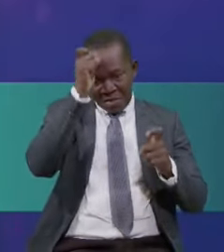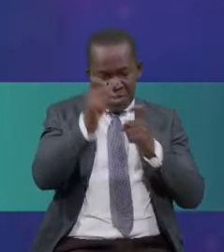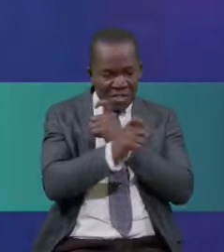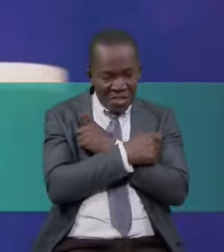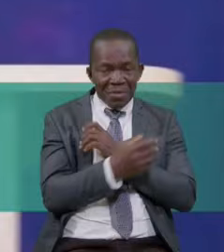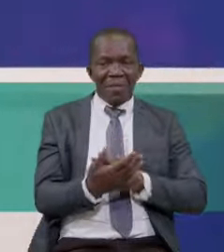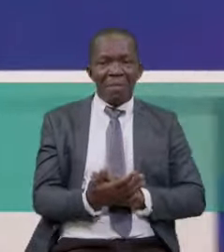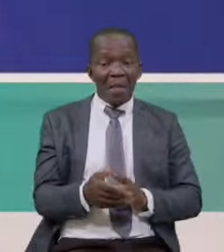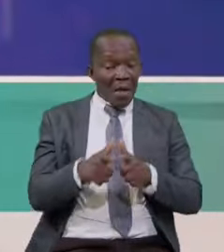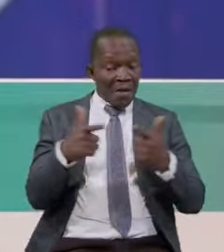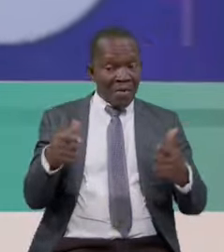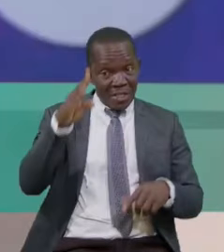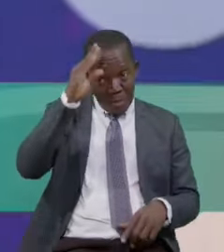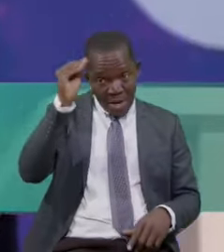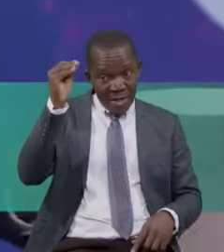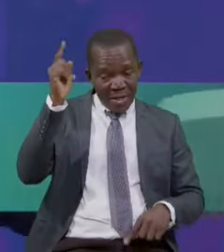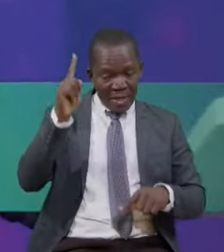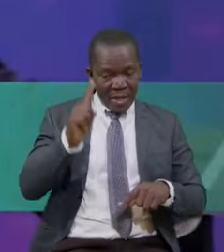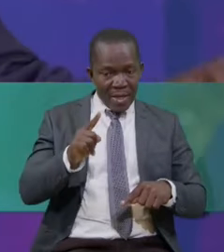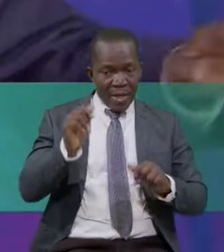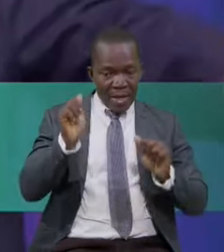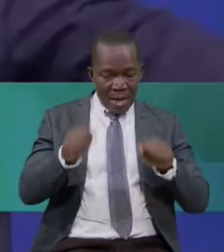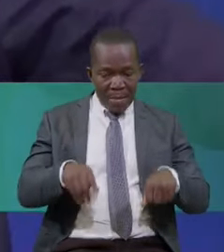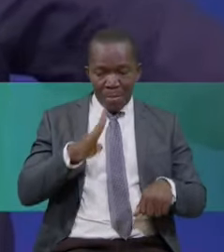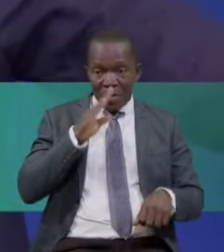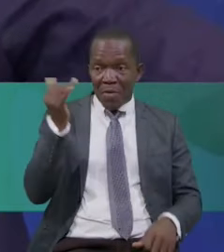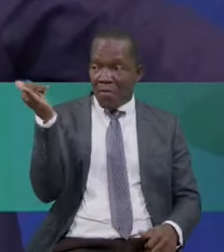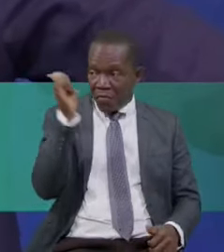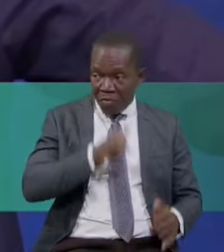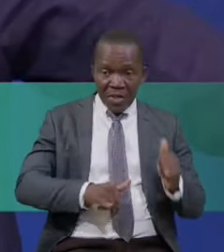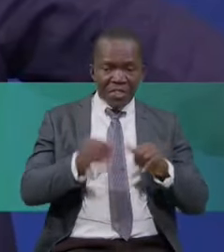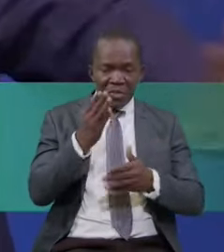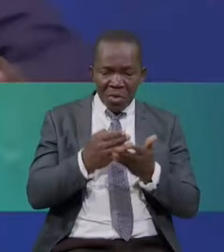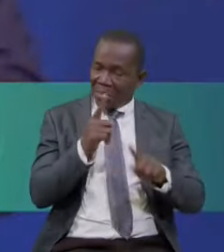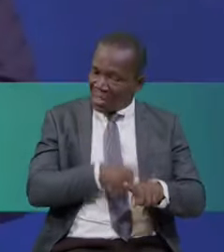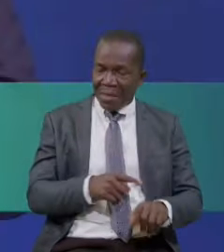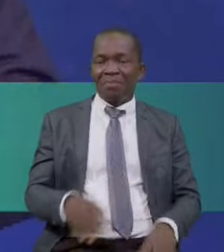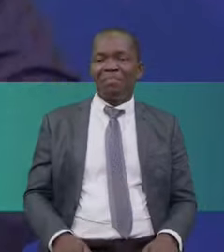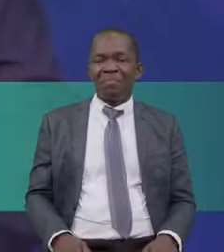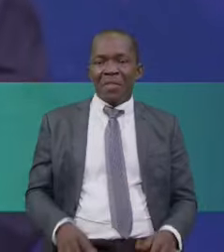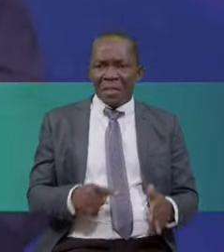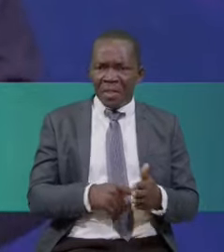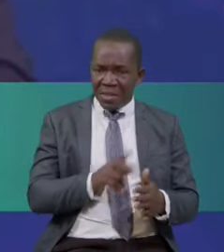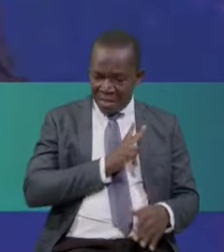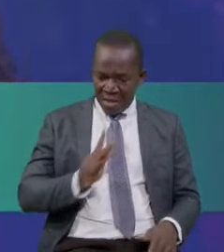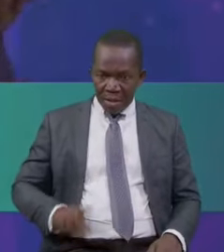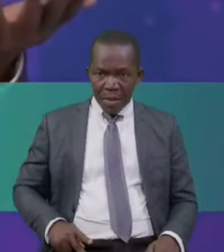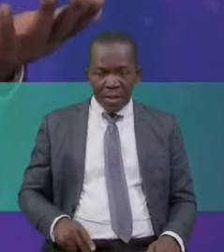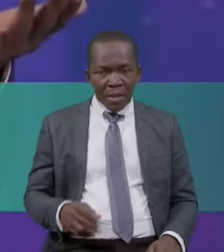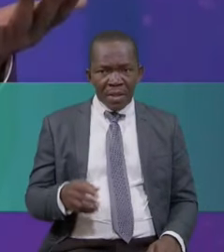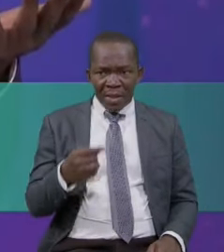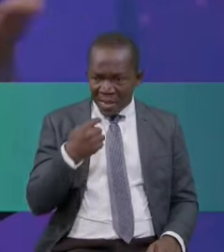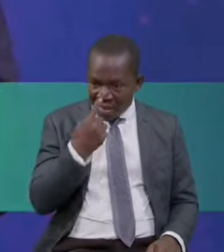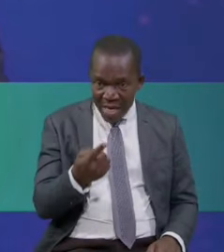réfléchis des grandes armées sont insensés ilréfléchis ils ont dit regardez la mer qui s'ouvre ils n'ont